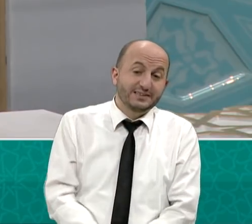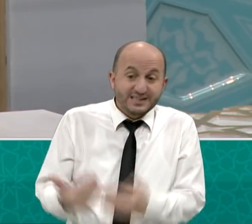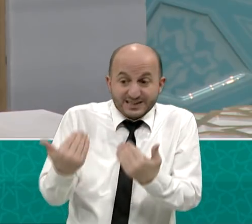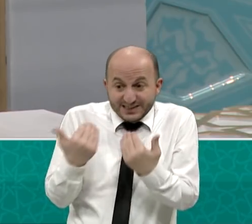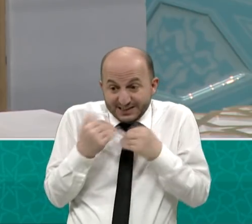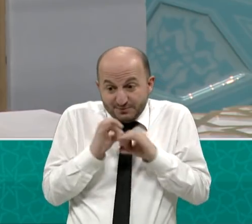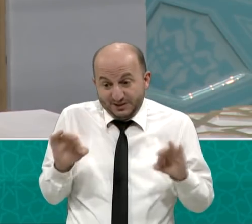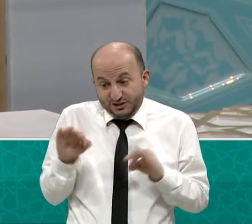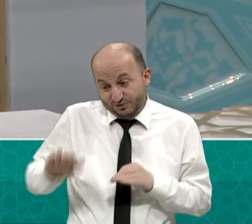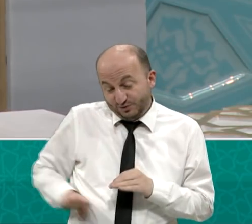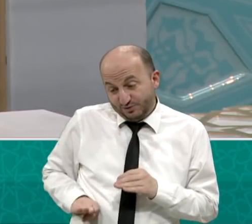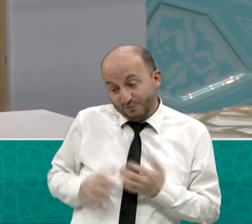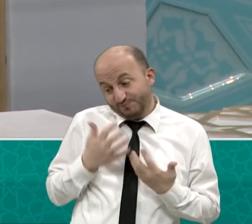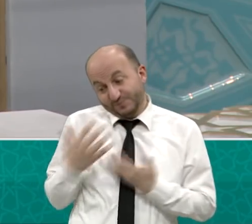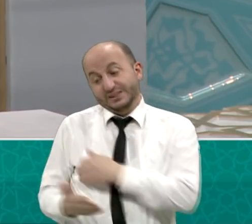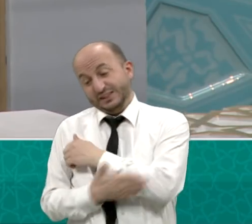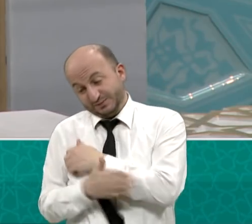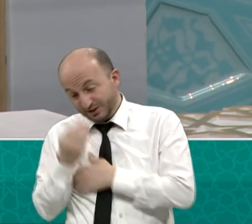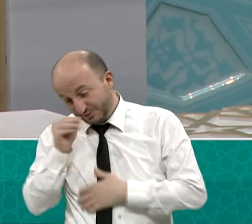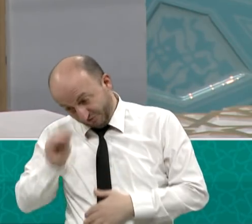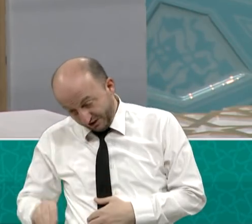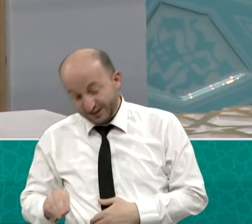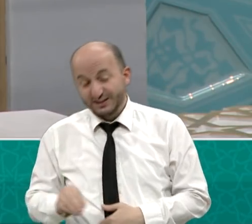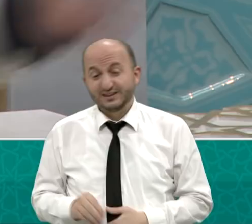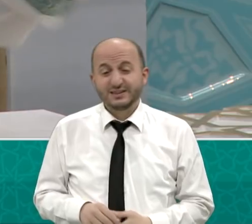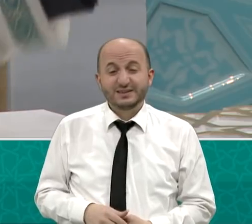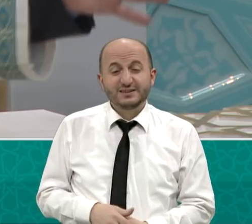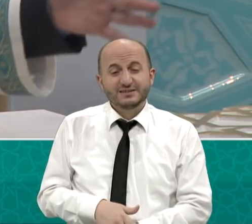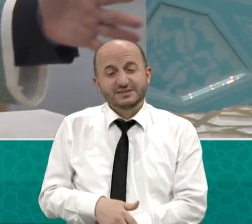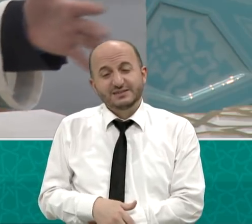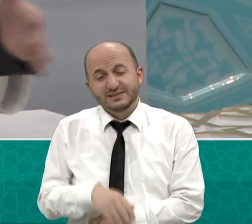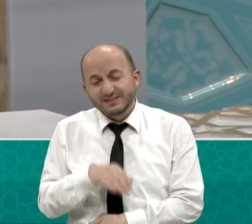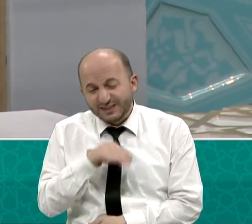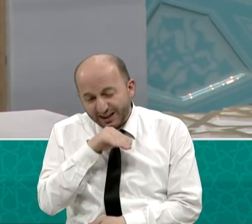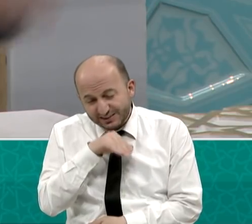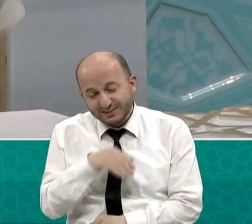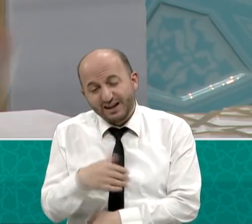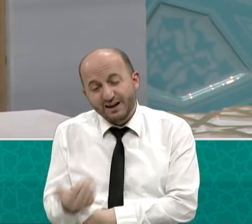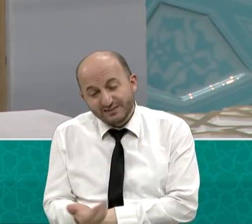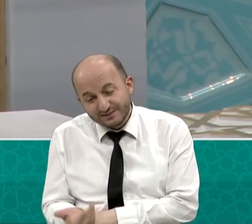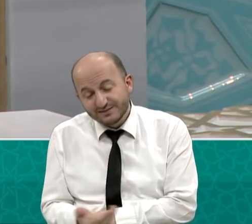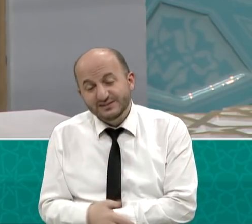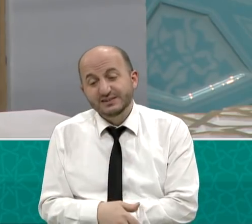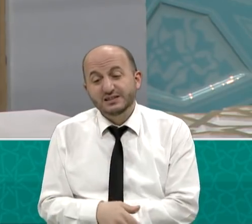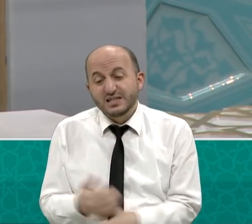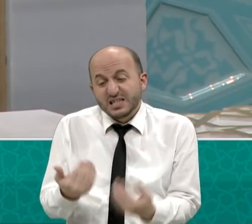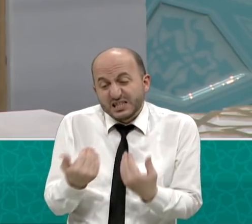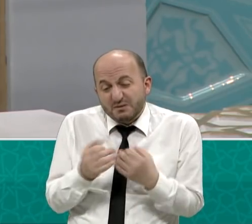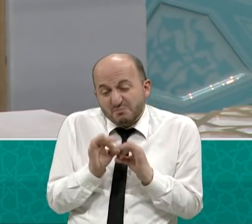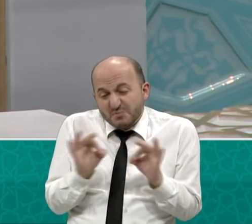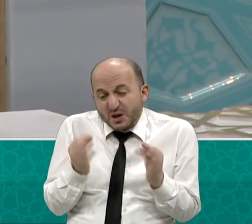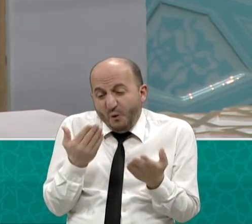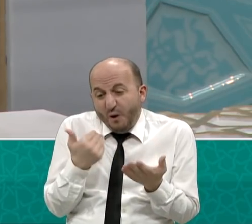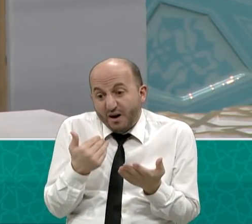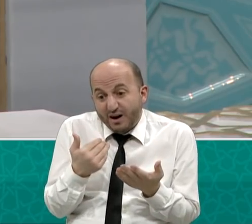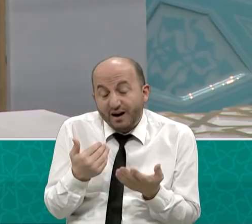olan yetimi doyurmaktır mesela. Ev miskinen zâ metrabe. Toprağa belenmiş, yani hiçbir şeyi olmayan o mağdur